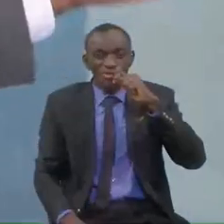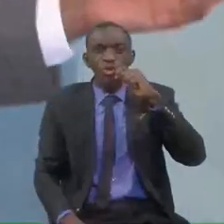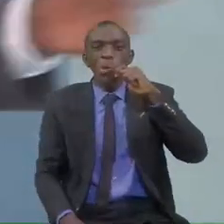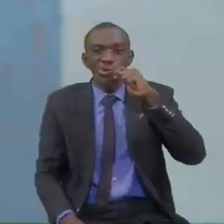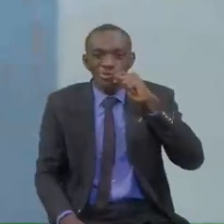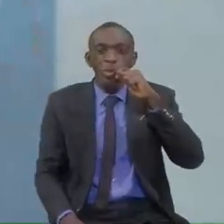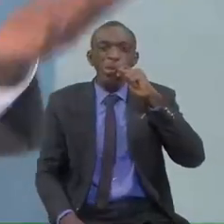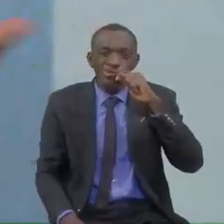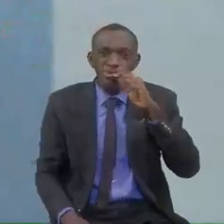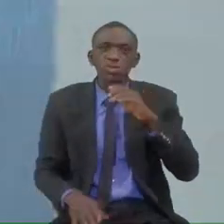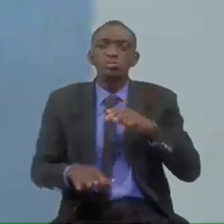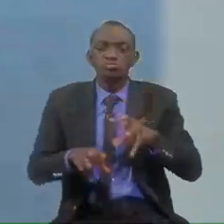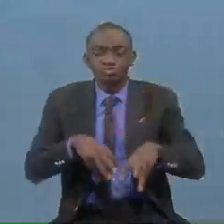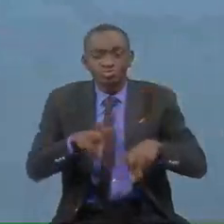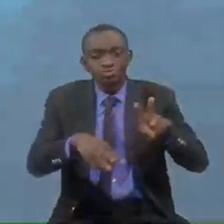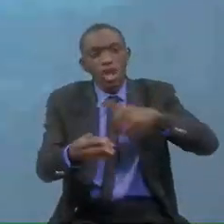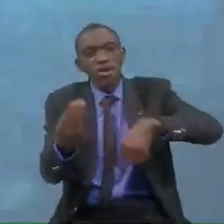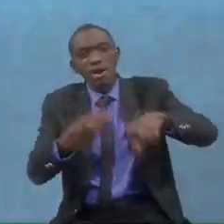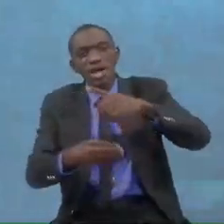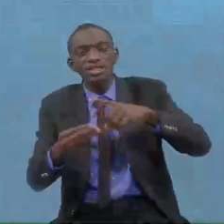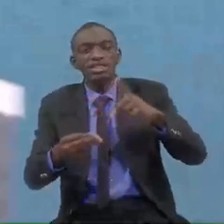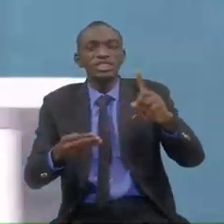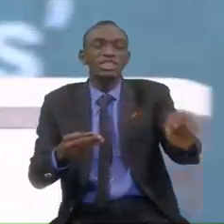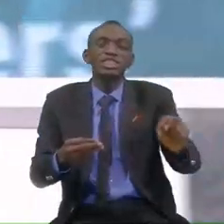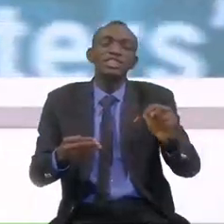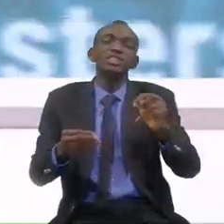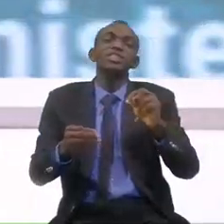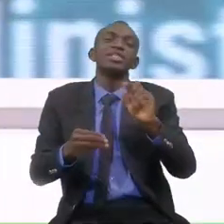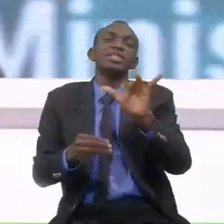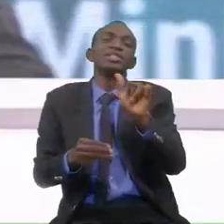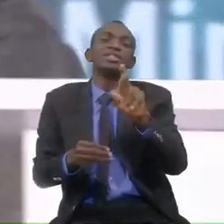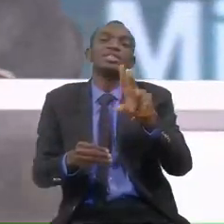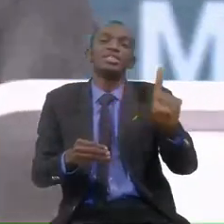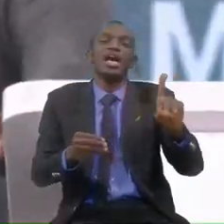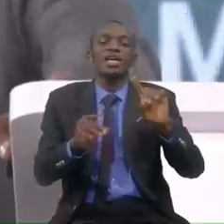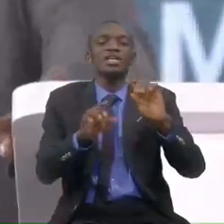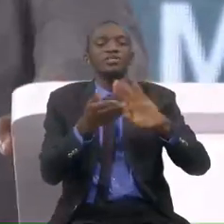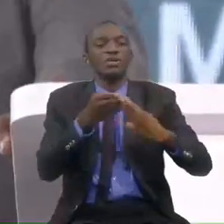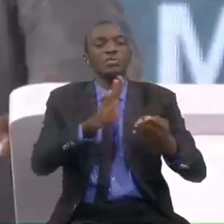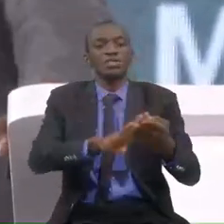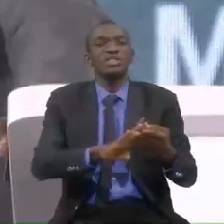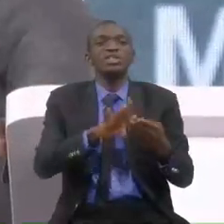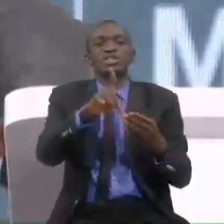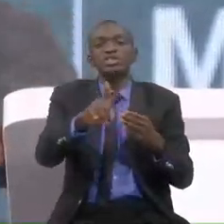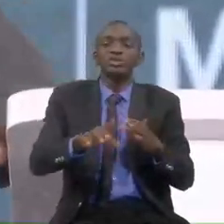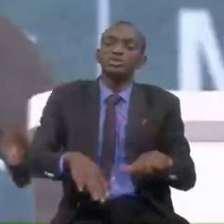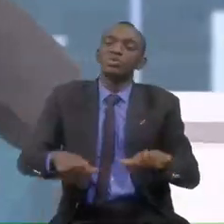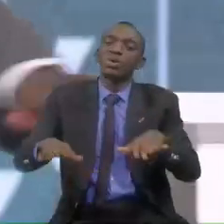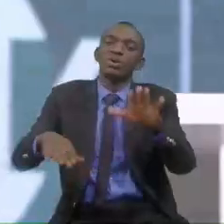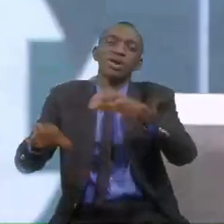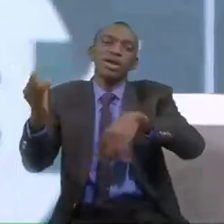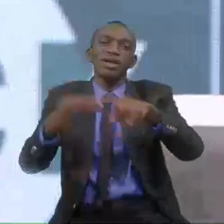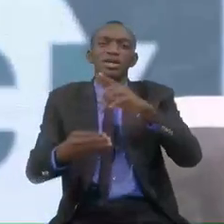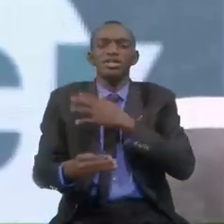cure-dent, vous allez mettre ça dans la bouche, vous allez commencer à vous promener dans la cour avec le long cure-dent dans